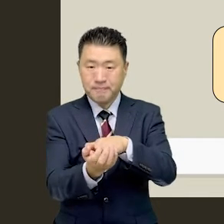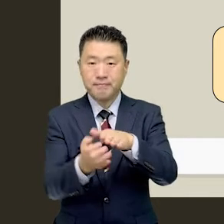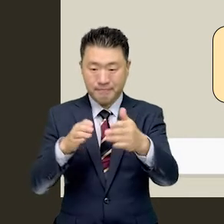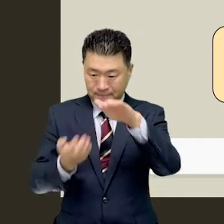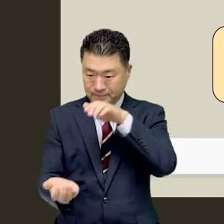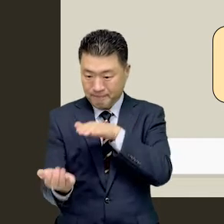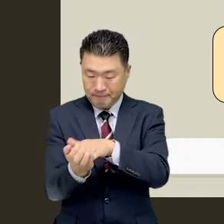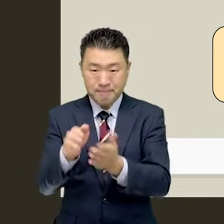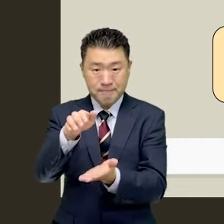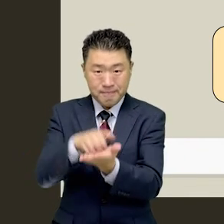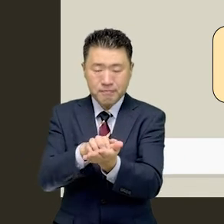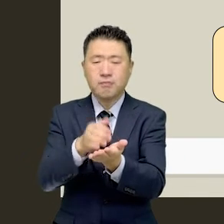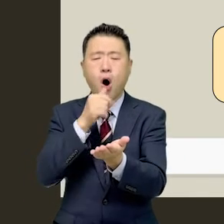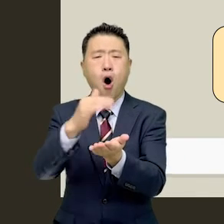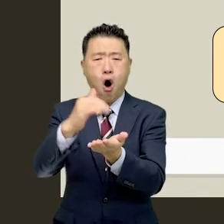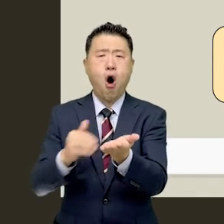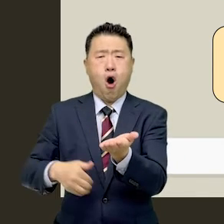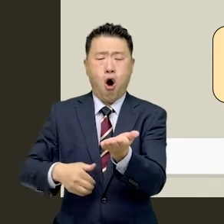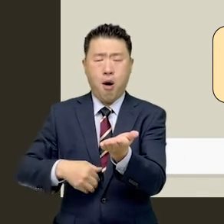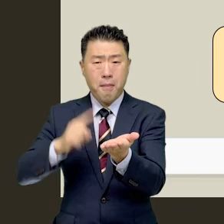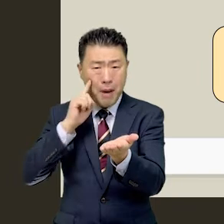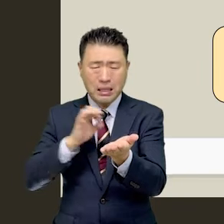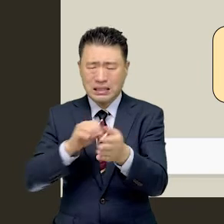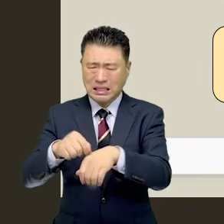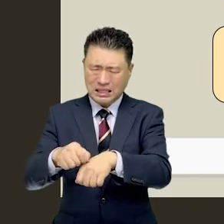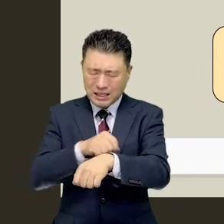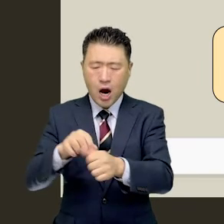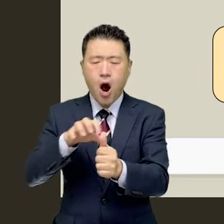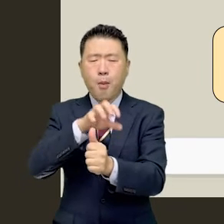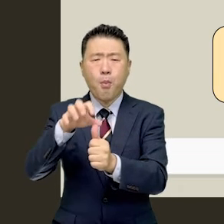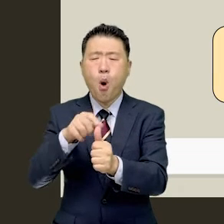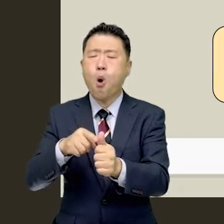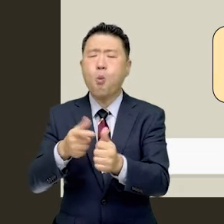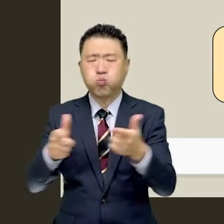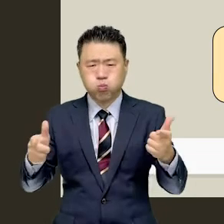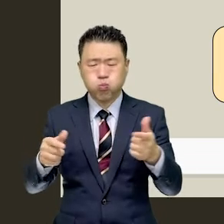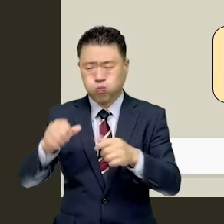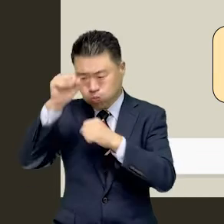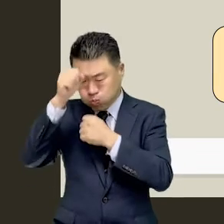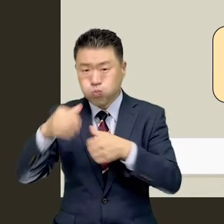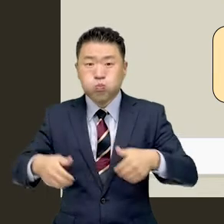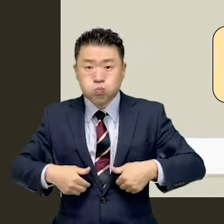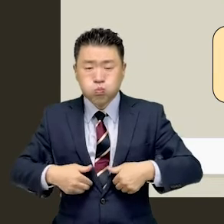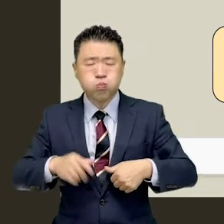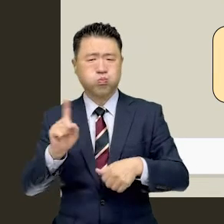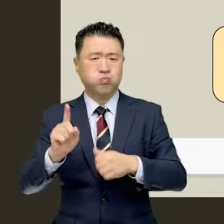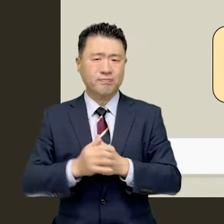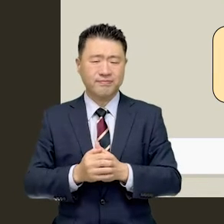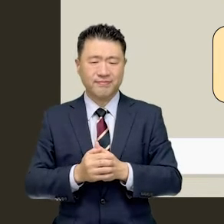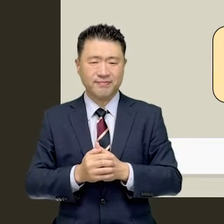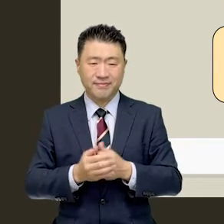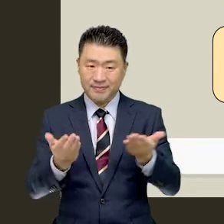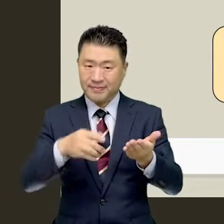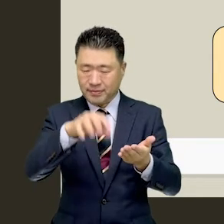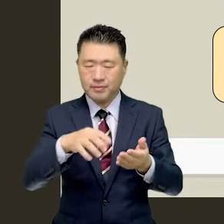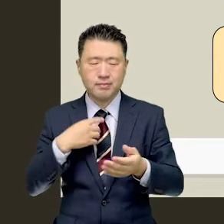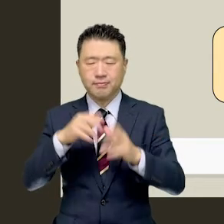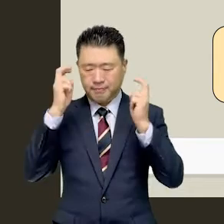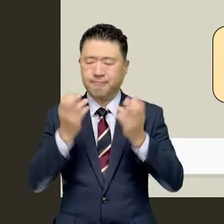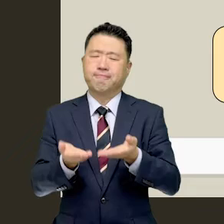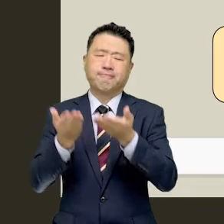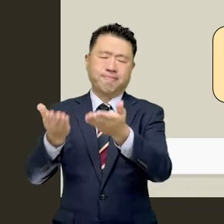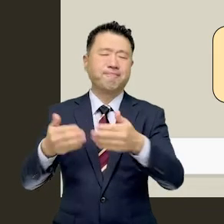합니다. 만일 특수한 보호 신발류가 작업 환경에 필요한 경우에는 작업장에서 이를 제공해야 합니다.